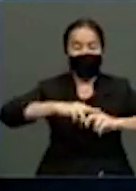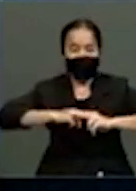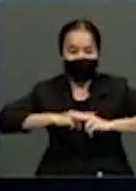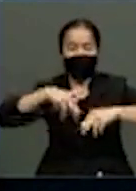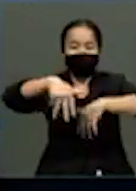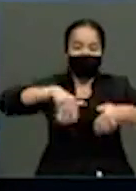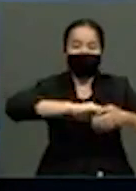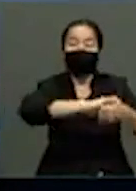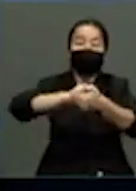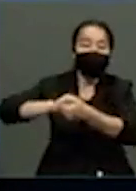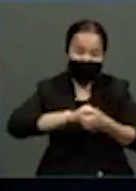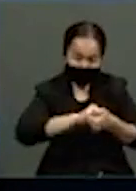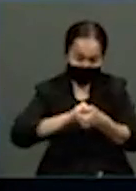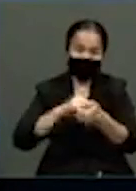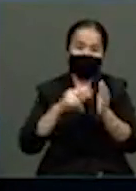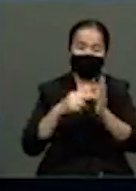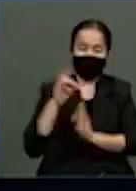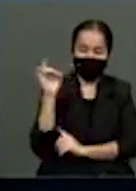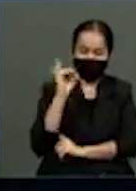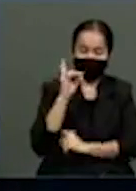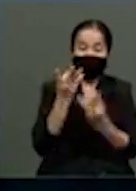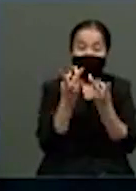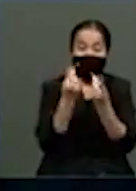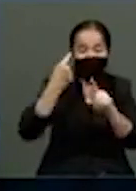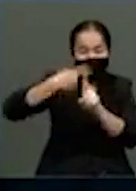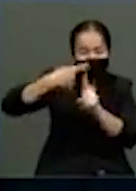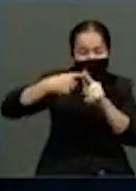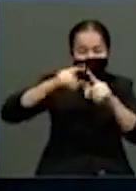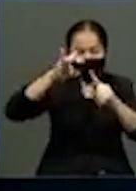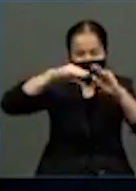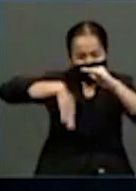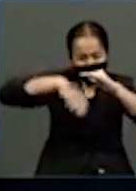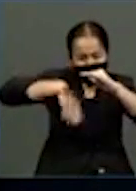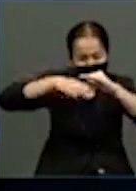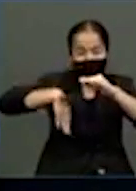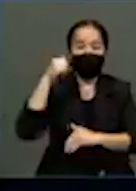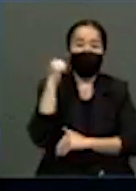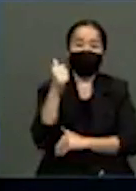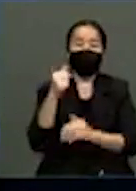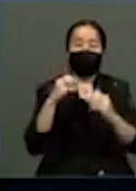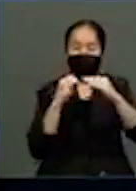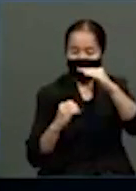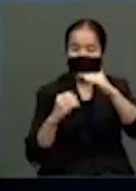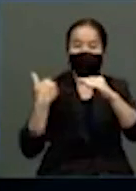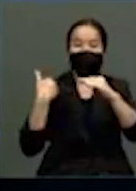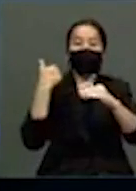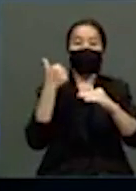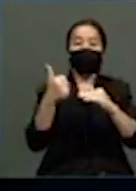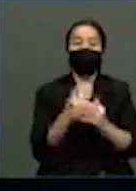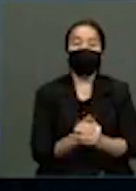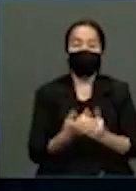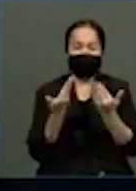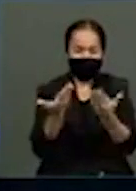ช่วยกันทำให้ยันตัวเลขลงมาในระดับหลักหน่วยนะครับให้ได้แล้วก็เป็นศูนย์ให้ได้แล้วขอท่